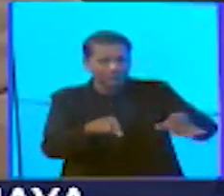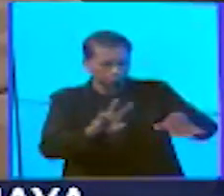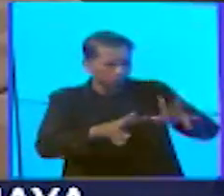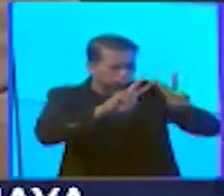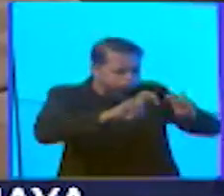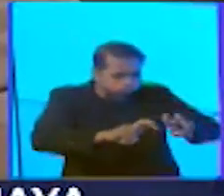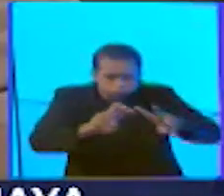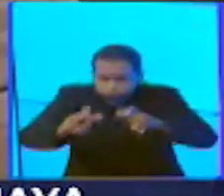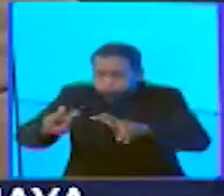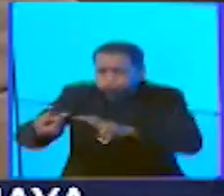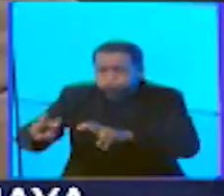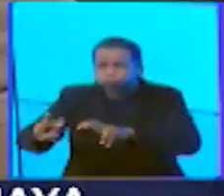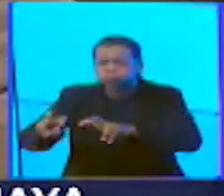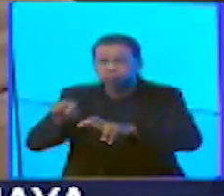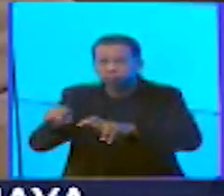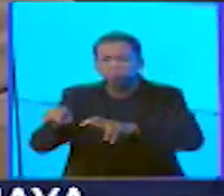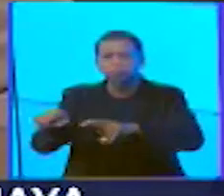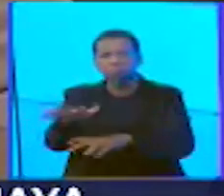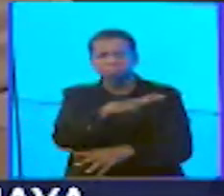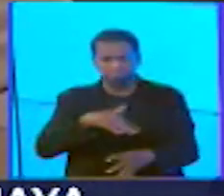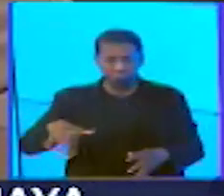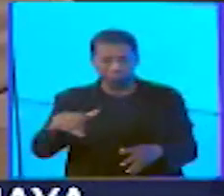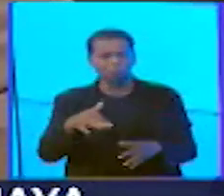Hai kekasihku Yulianti Abdullah